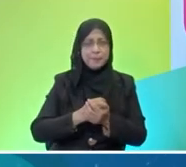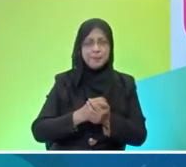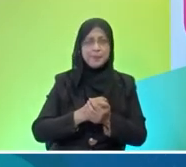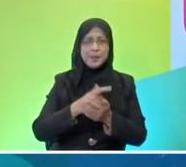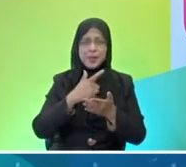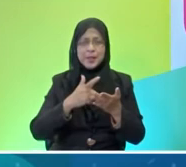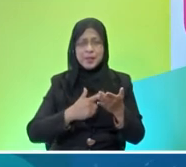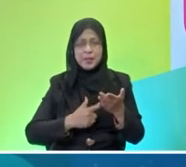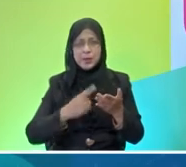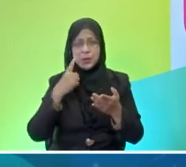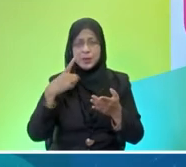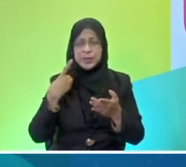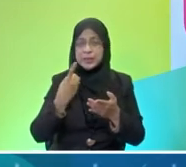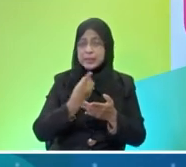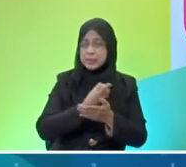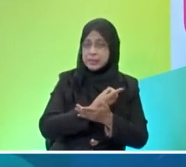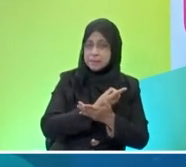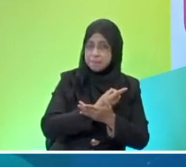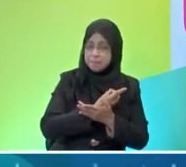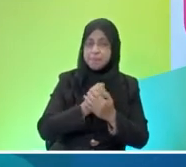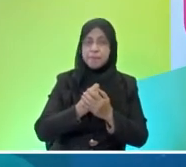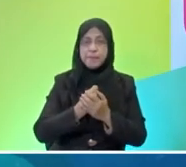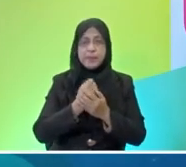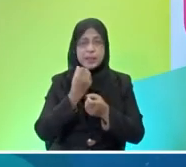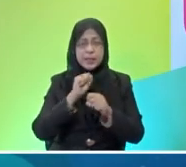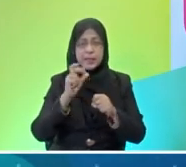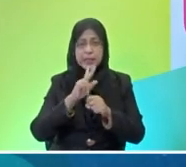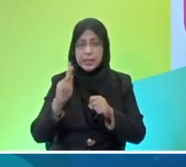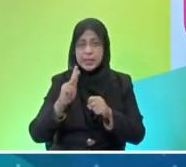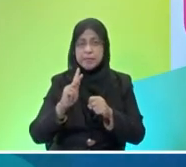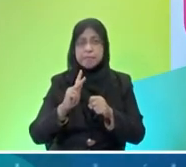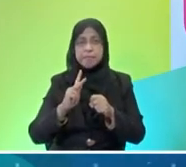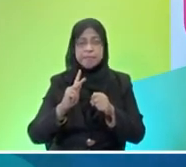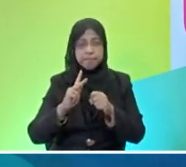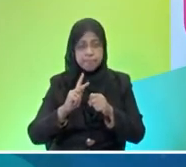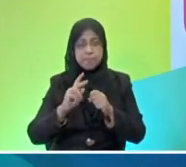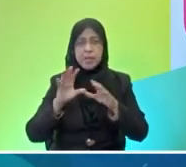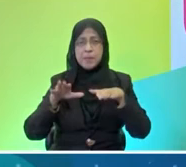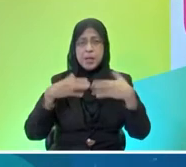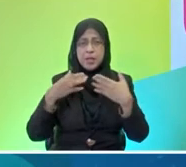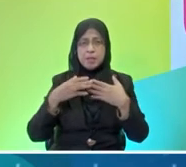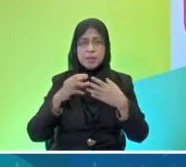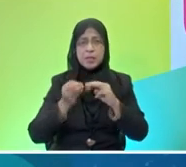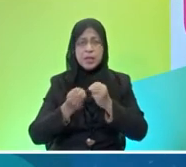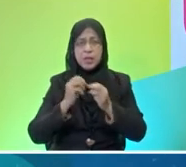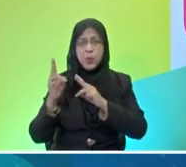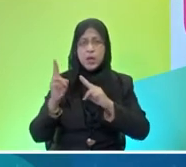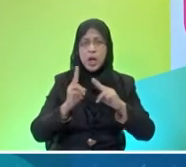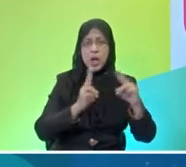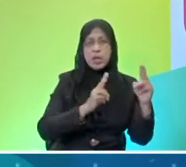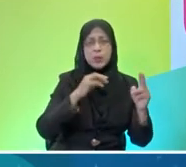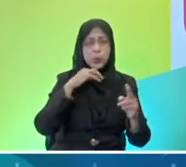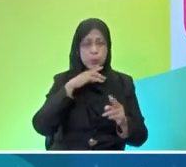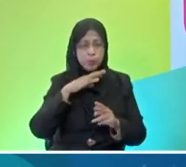untuk kita menyelesaikan masalah yang terdapat tipe sekitar rumah oke cantik